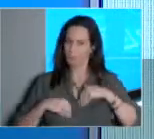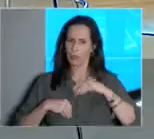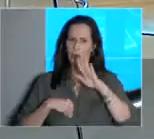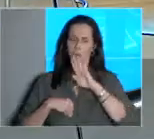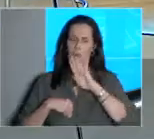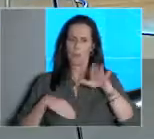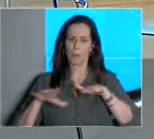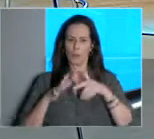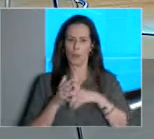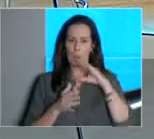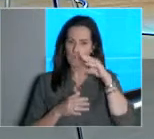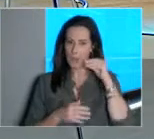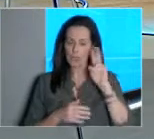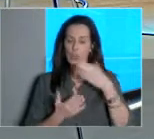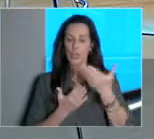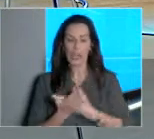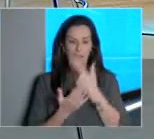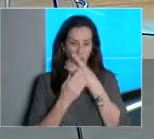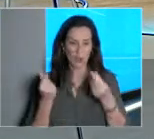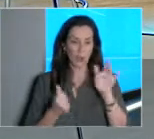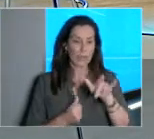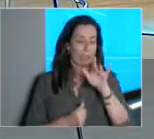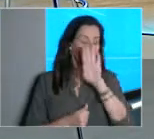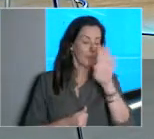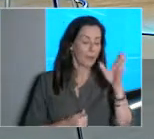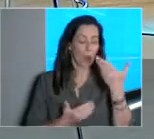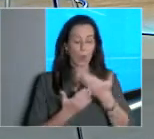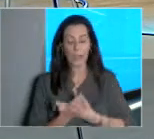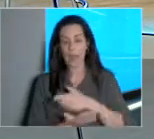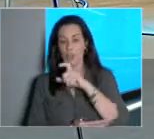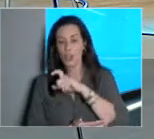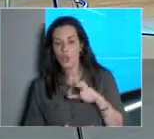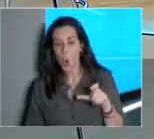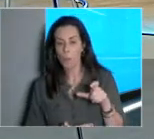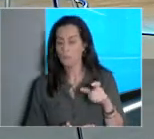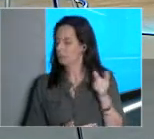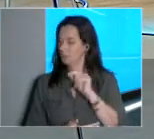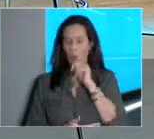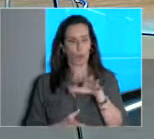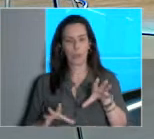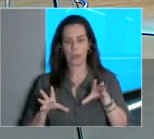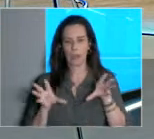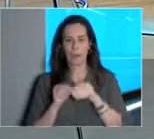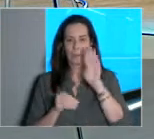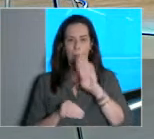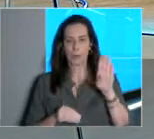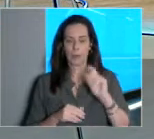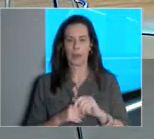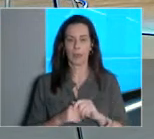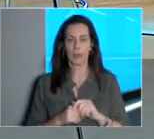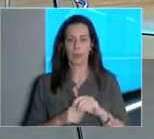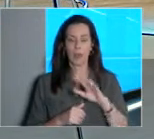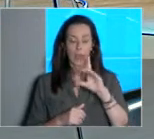פרץ הסביר שכל עוד יש כתב חשדות או המלצות על כתב אישום נגד נתניהו, הם לא ישבו אותו, הארץ עושים את זה פשוט הפוך.